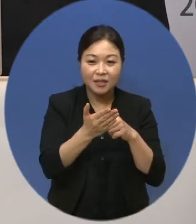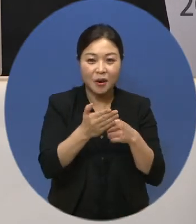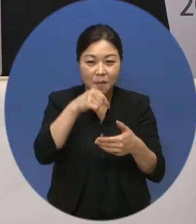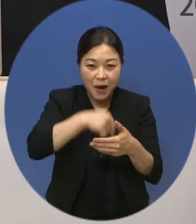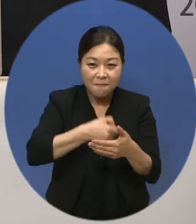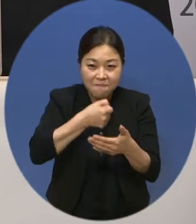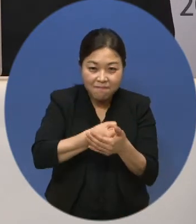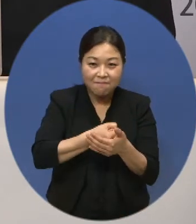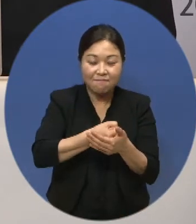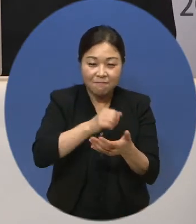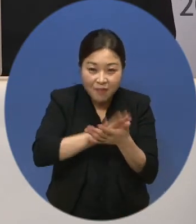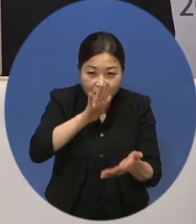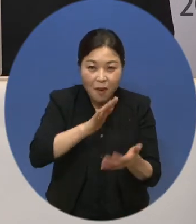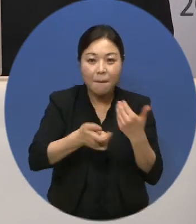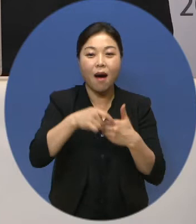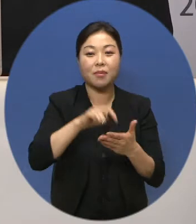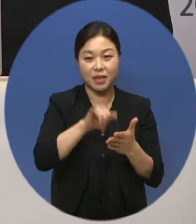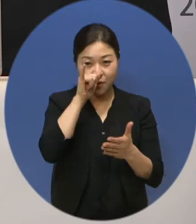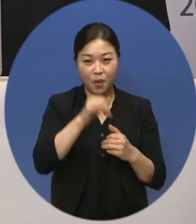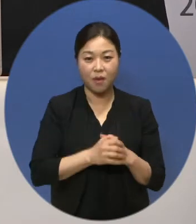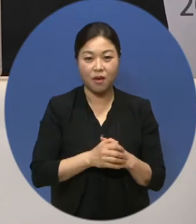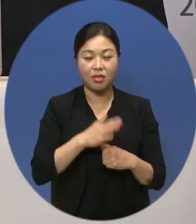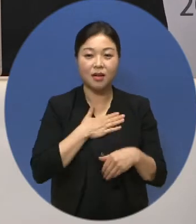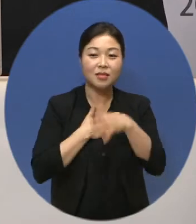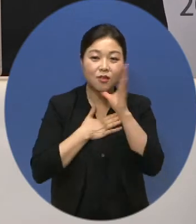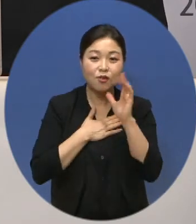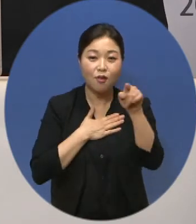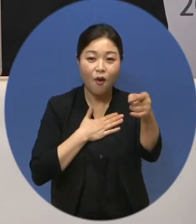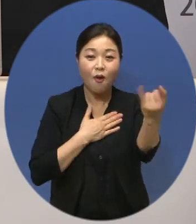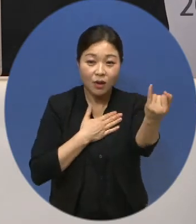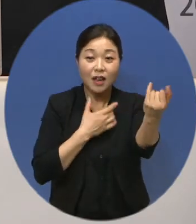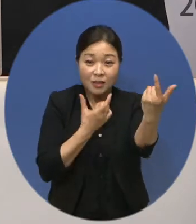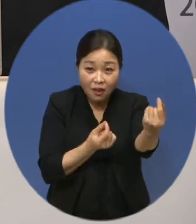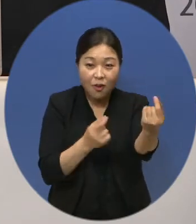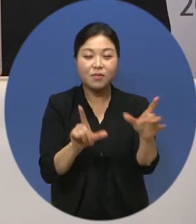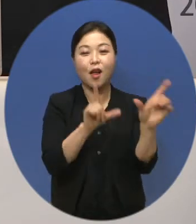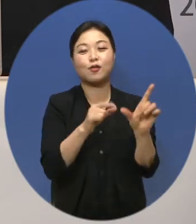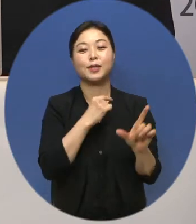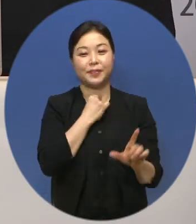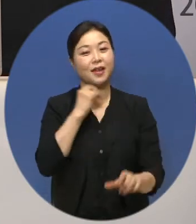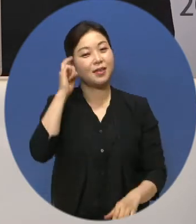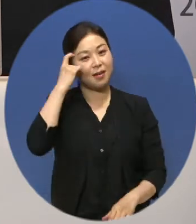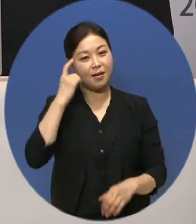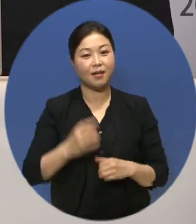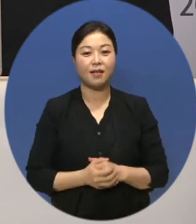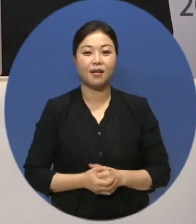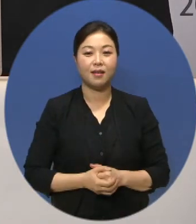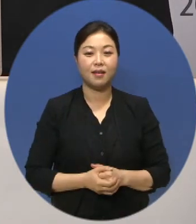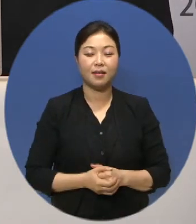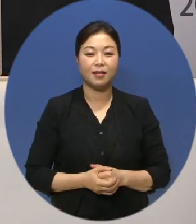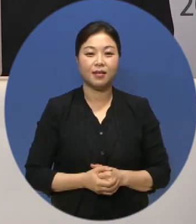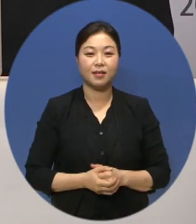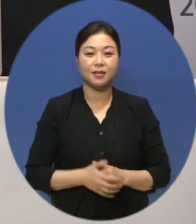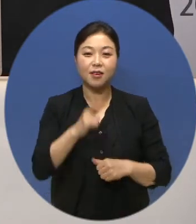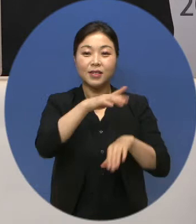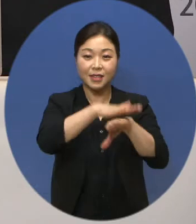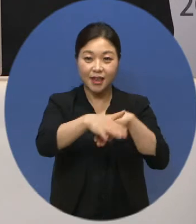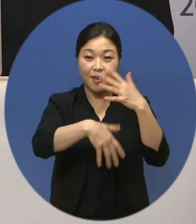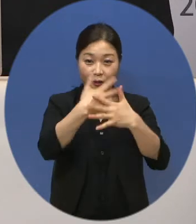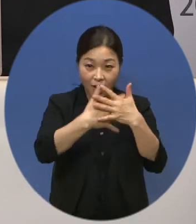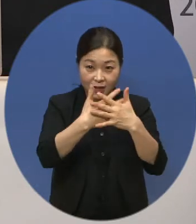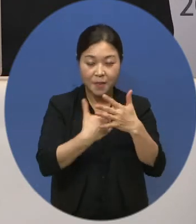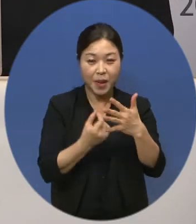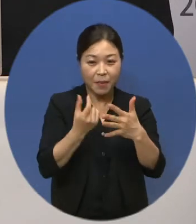열정 같은 것들이 있고 저는 늙어서도 꼭 그렇게 살고 싶다는 생각을 했었거든요. 그래서 이런